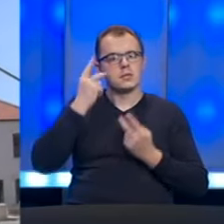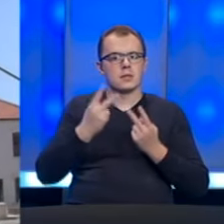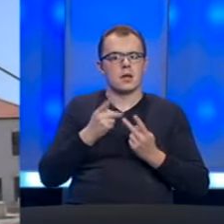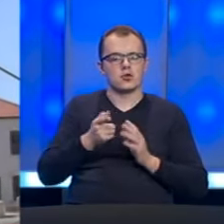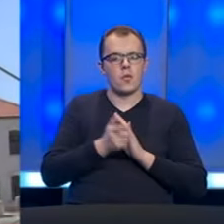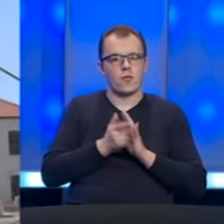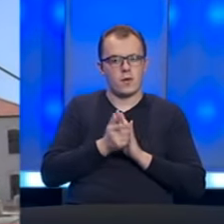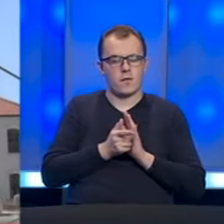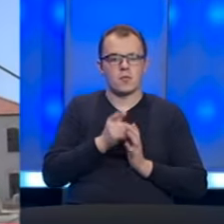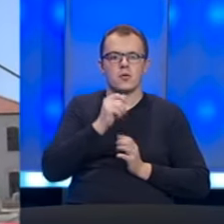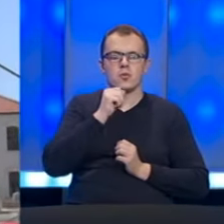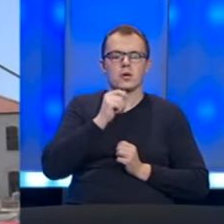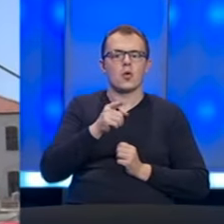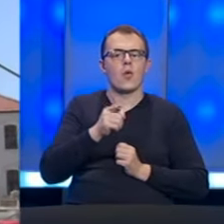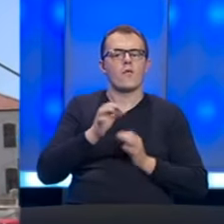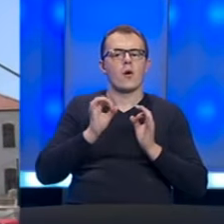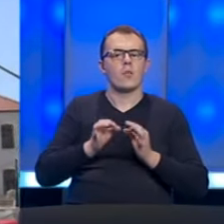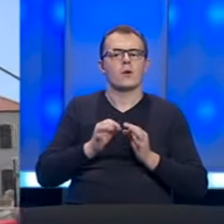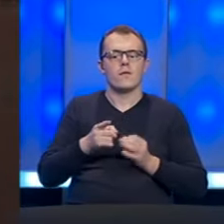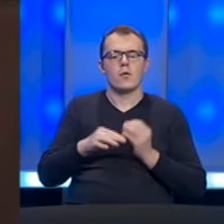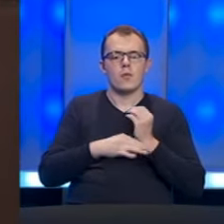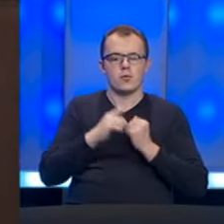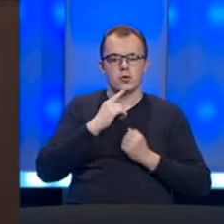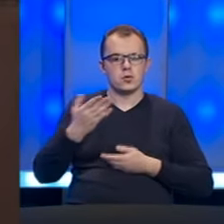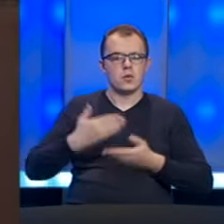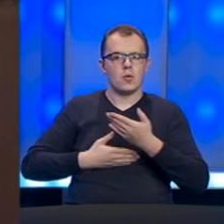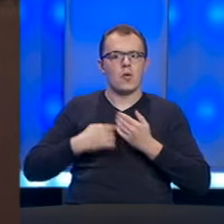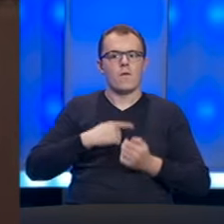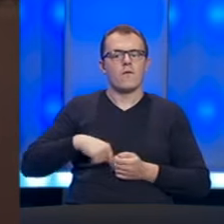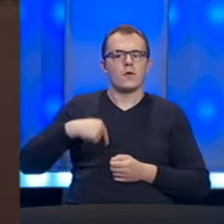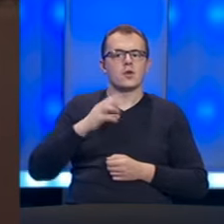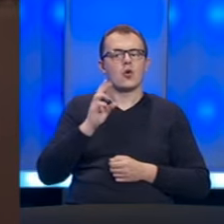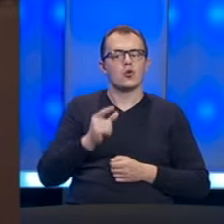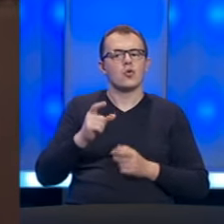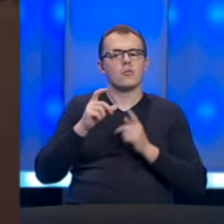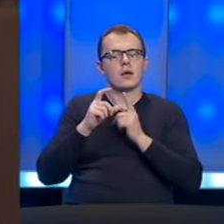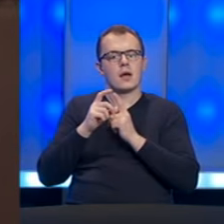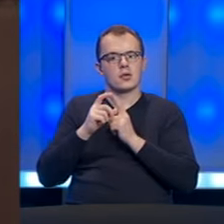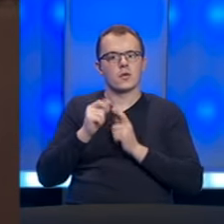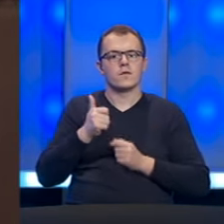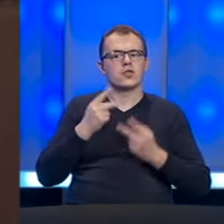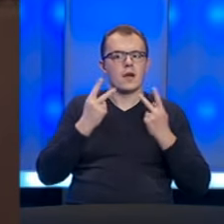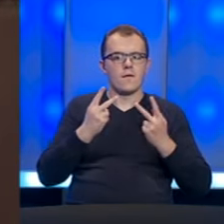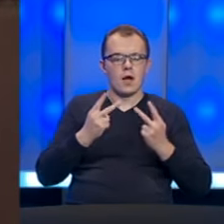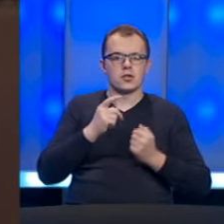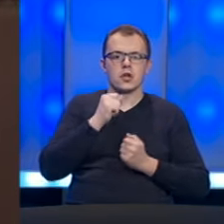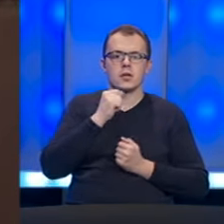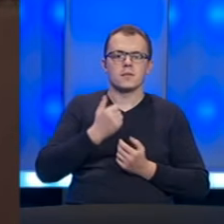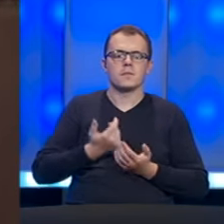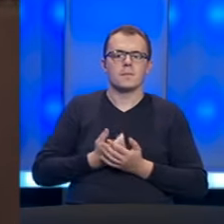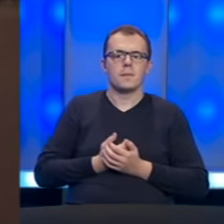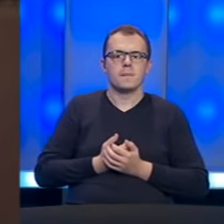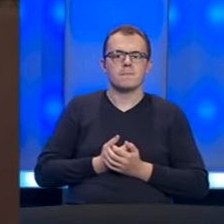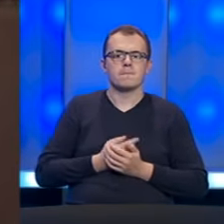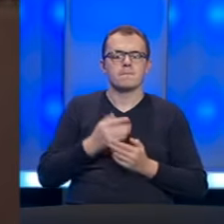ovome vremenu, i ova upravo sada pomoć koju smo dobili od fondacije Rodoljub Drašković je vrlo značajna, jer